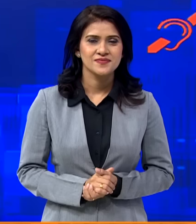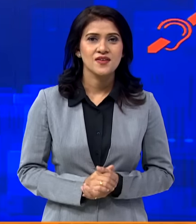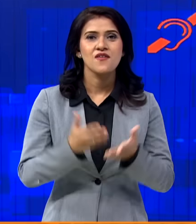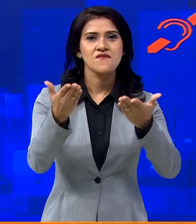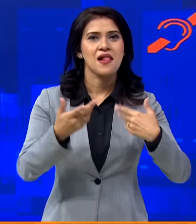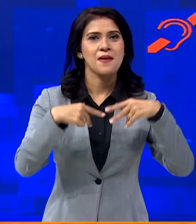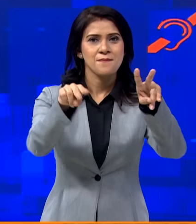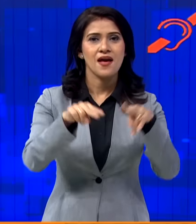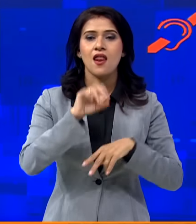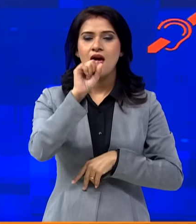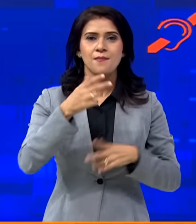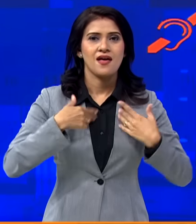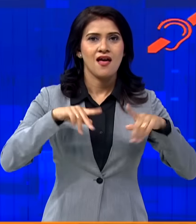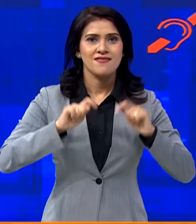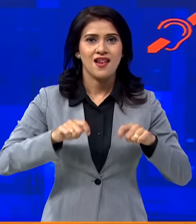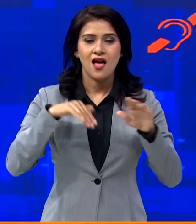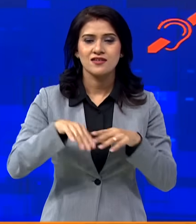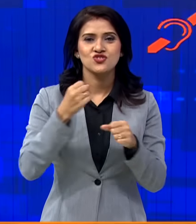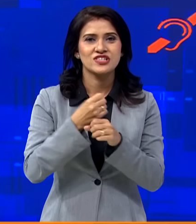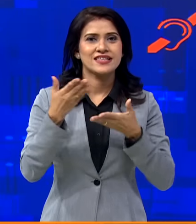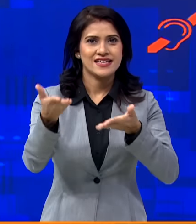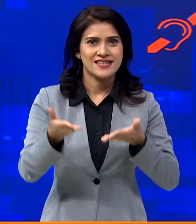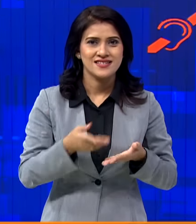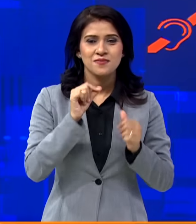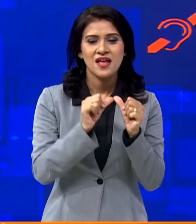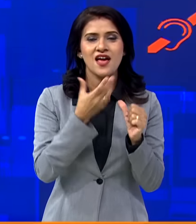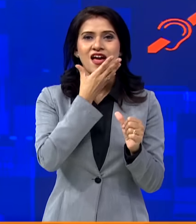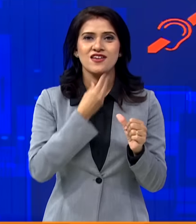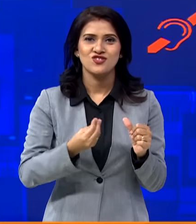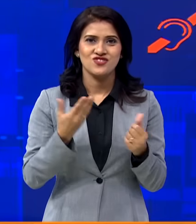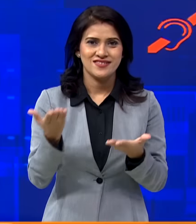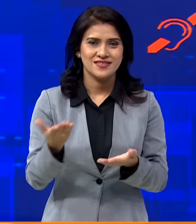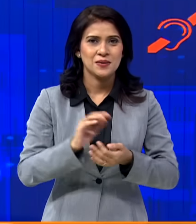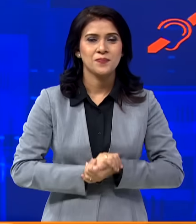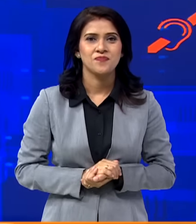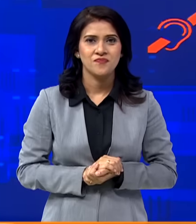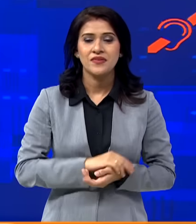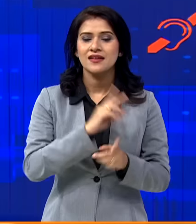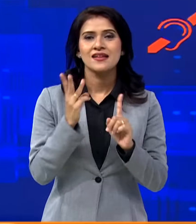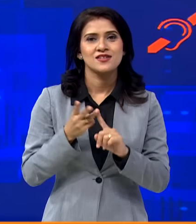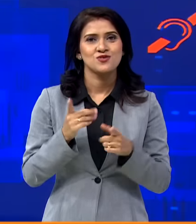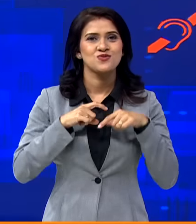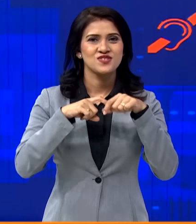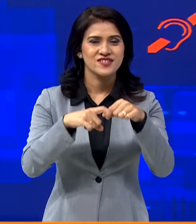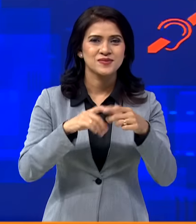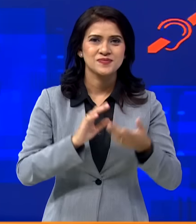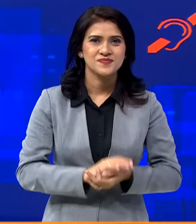वेलकम बैक आपकी अदालत में आज हमारे मेहमान है आचार्य प्रमोद कृष्णम आपकी अदालत में अगला